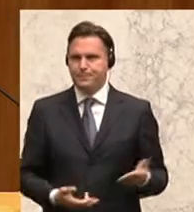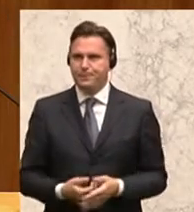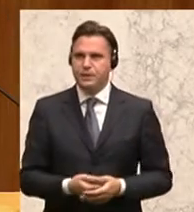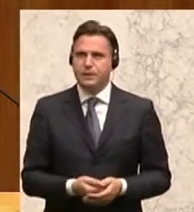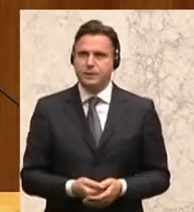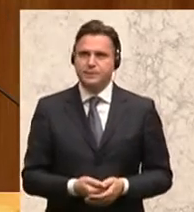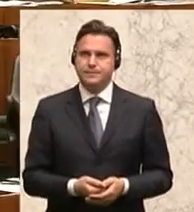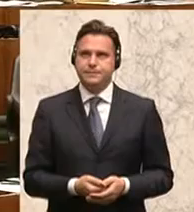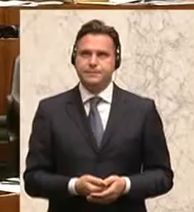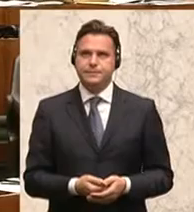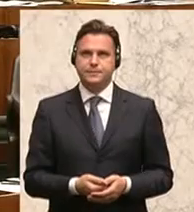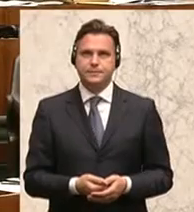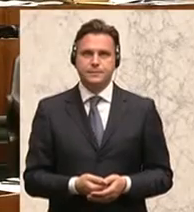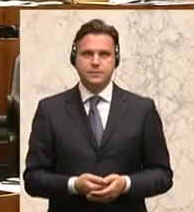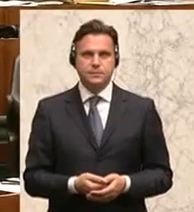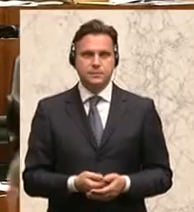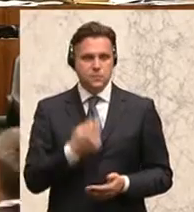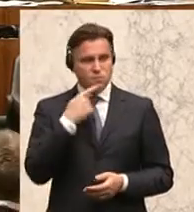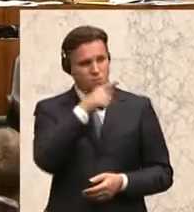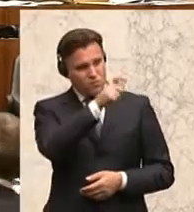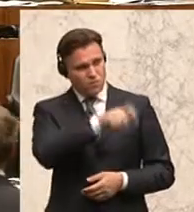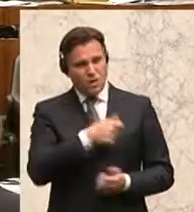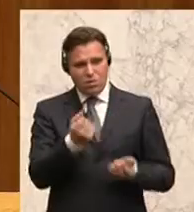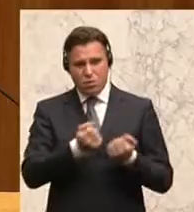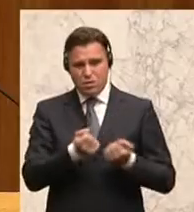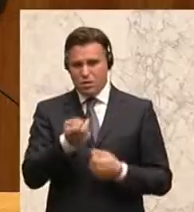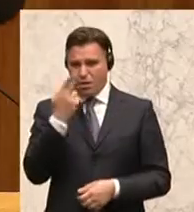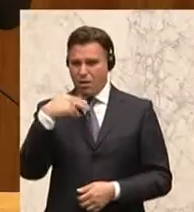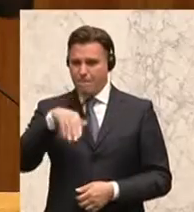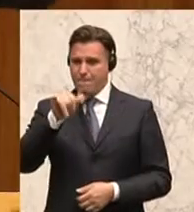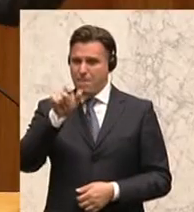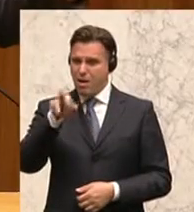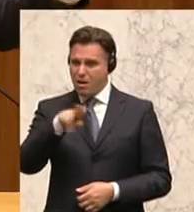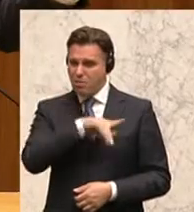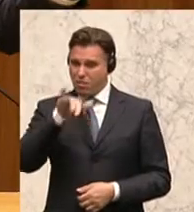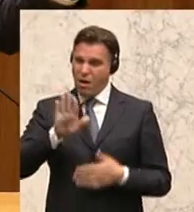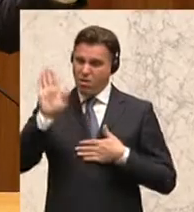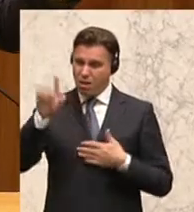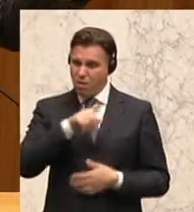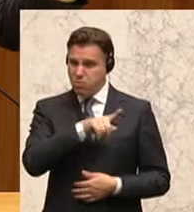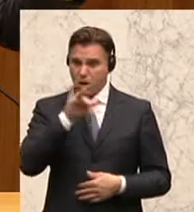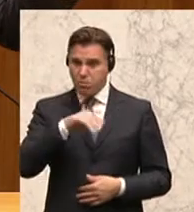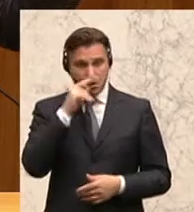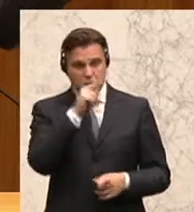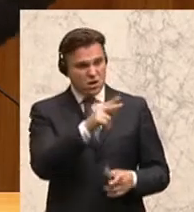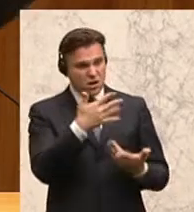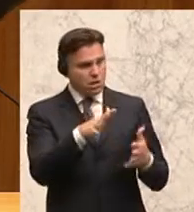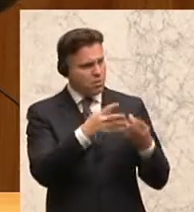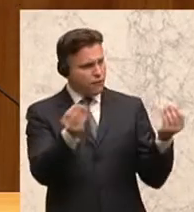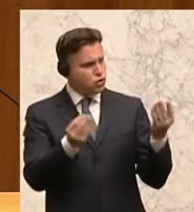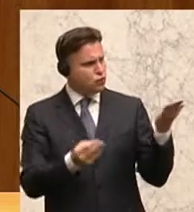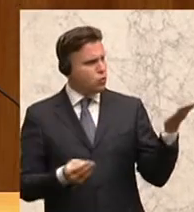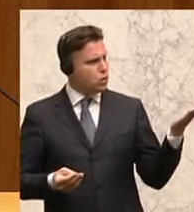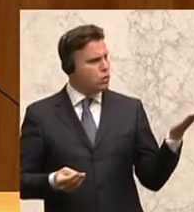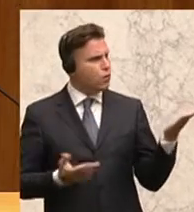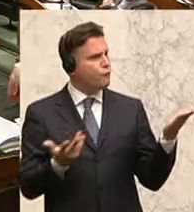Und dass dieser Politiker, nämlich der Herr Mayer, angelobt worden ist und nicht mehr gesehen war im Saal. Der ist weg, der ist gar nicht mehr da, auf